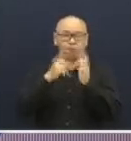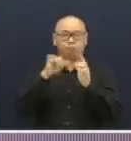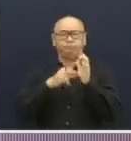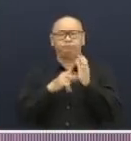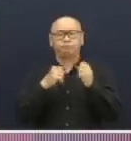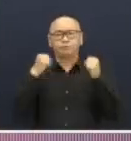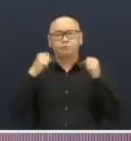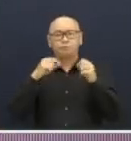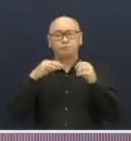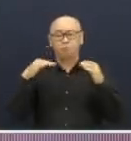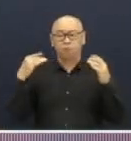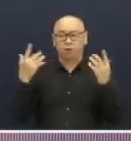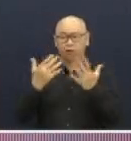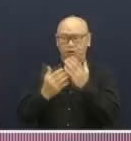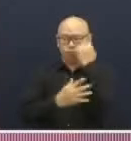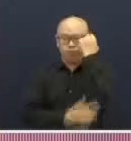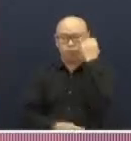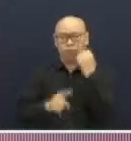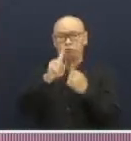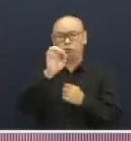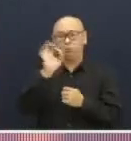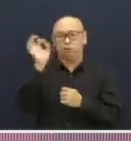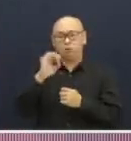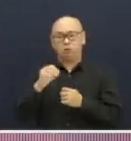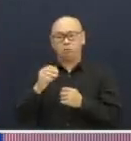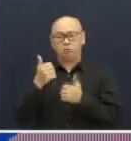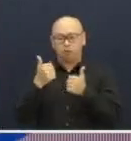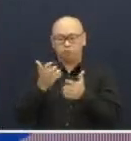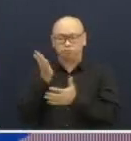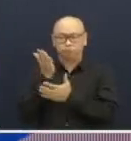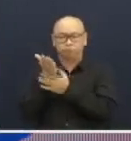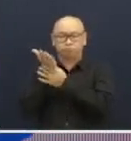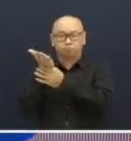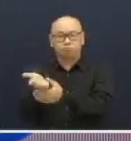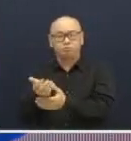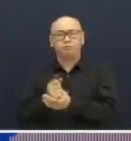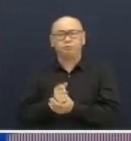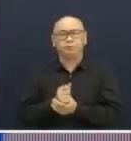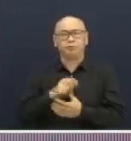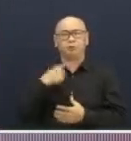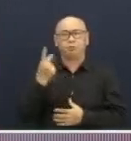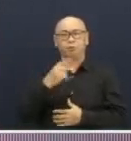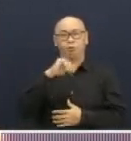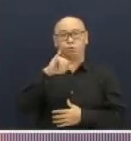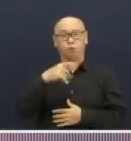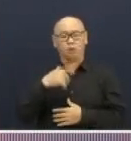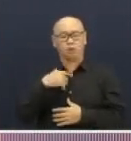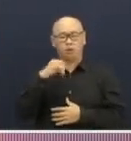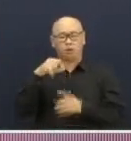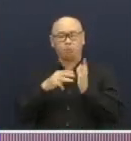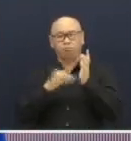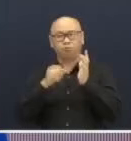masyarakat miskin 100% terlayani. Yang kedua, kami juga menjamin